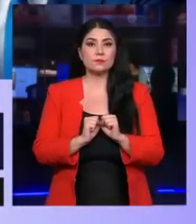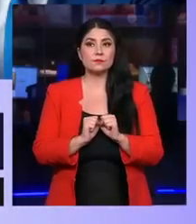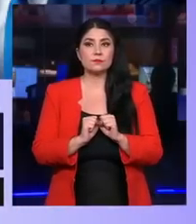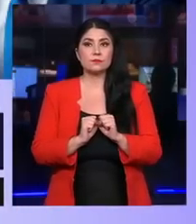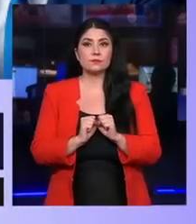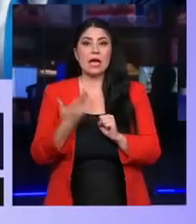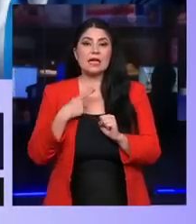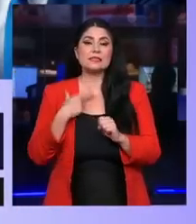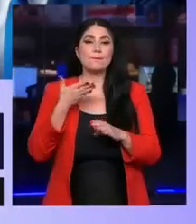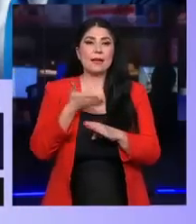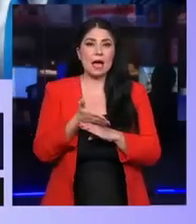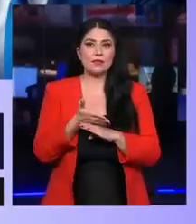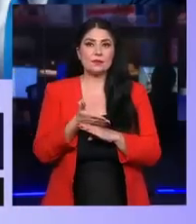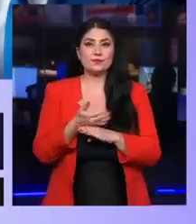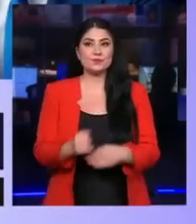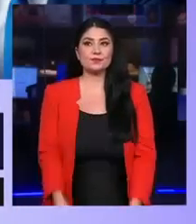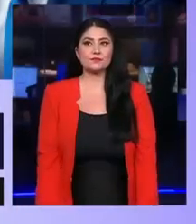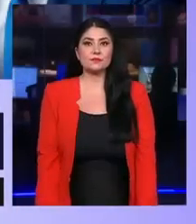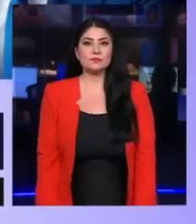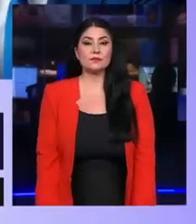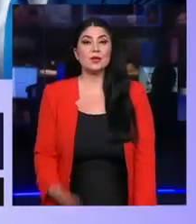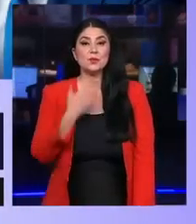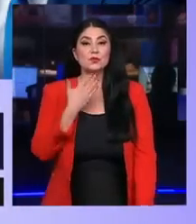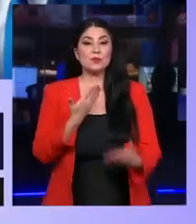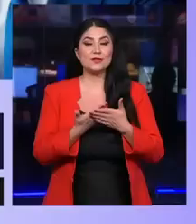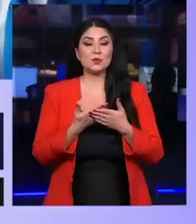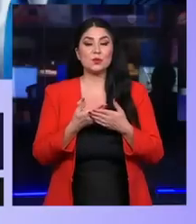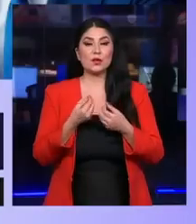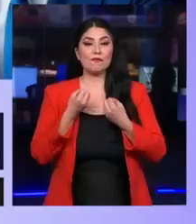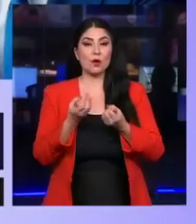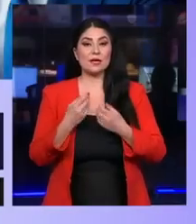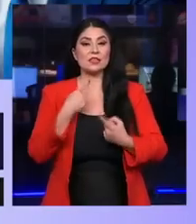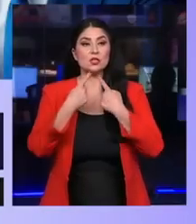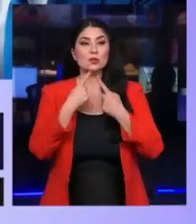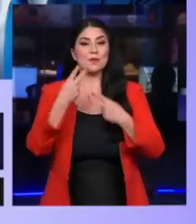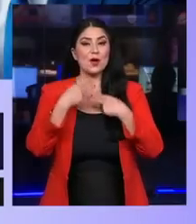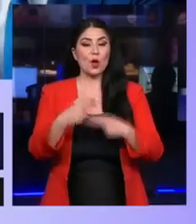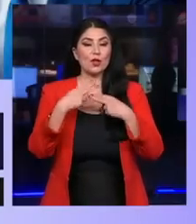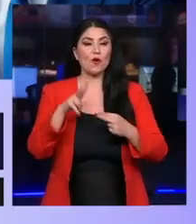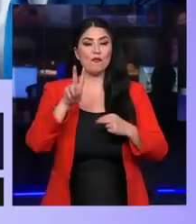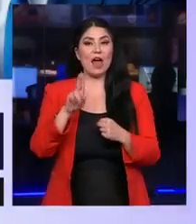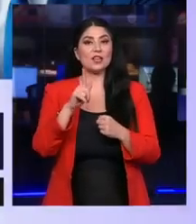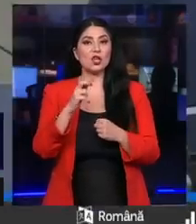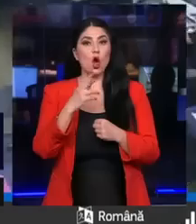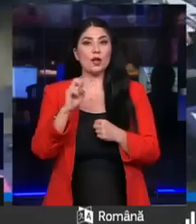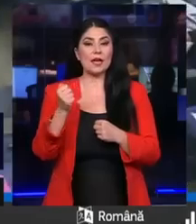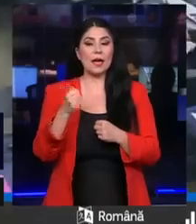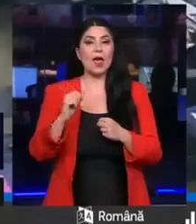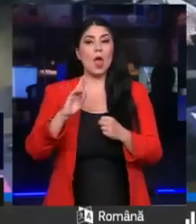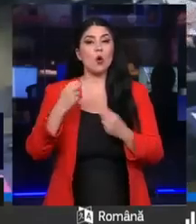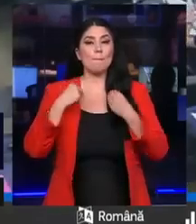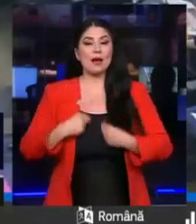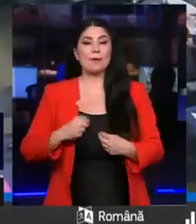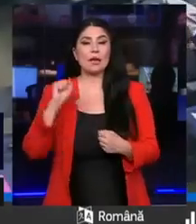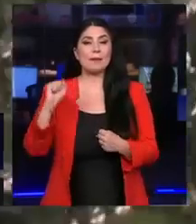eventual implicate. Siegfried Mureșan, europarlamentar PNL, mulțumesc pentru intervenție. Discutăm în continuare cu Vlad Gheorghe, europarlamentar USR. Bună